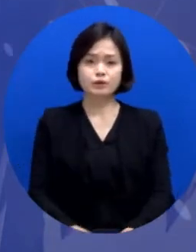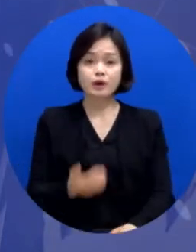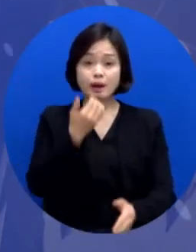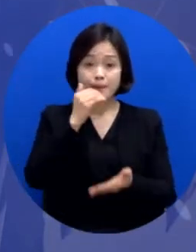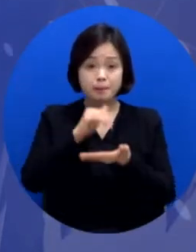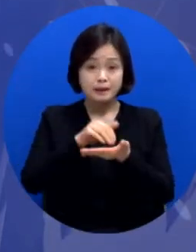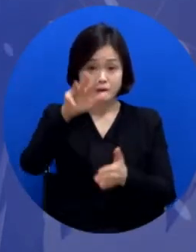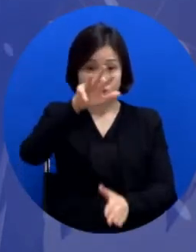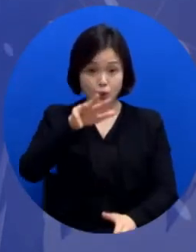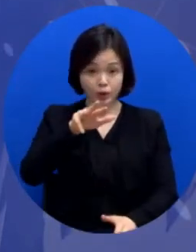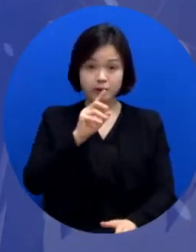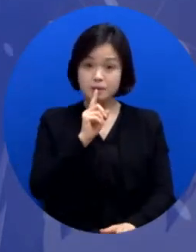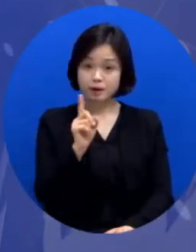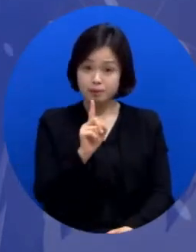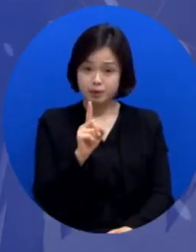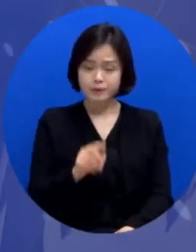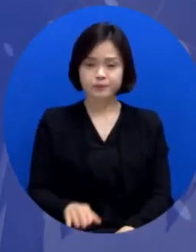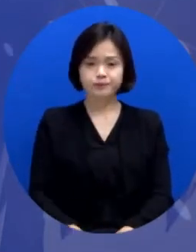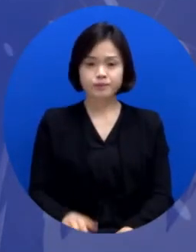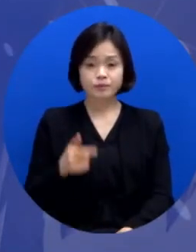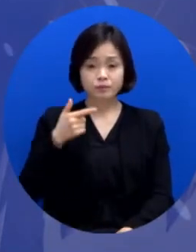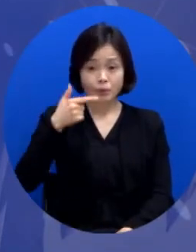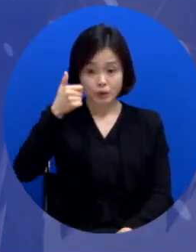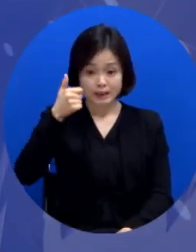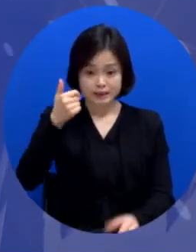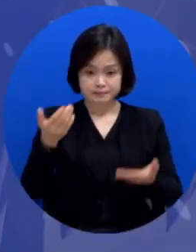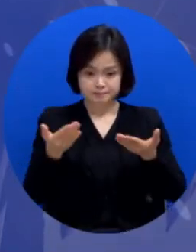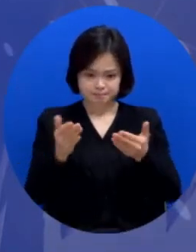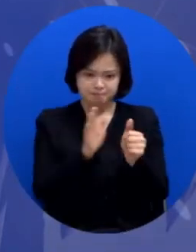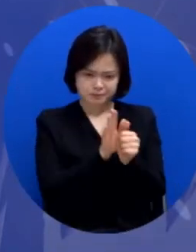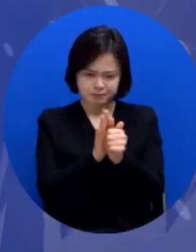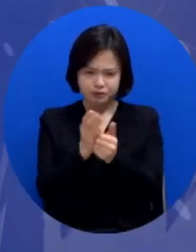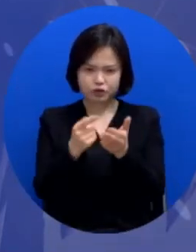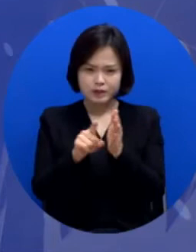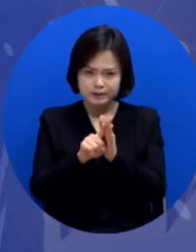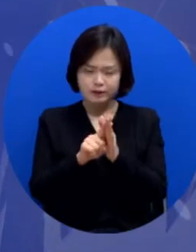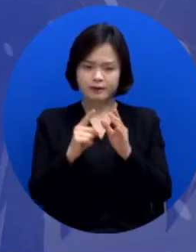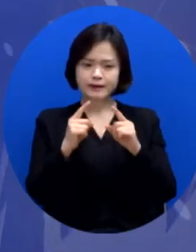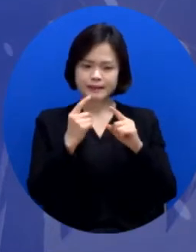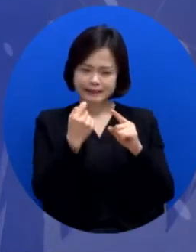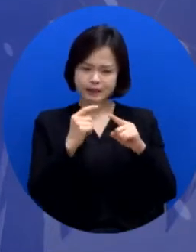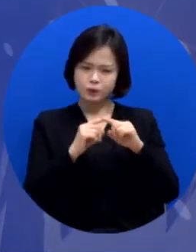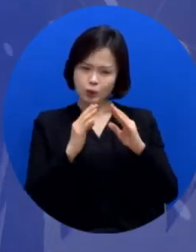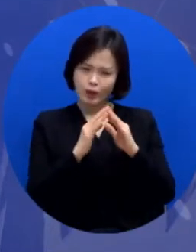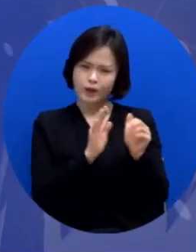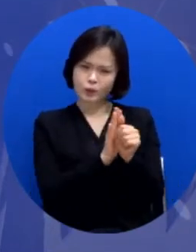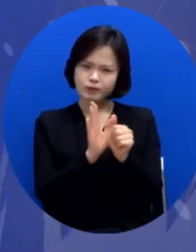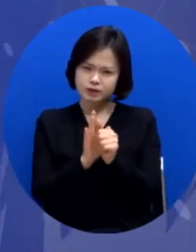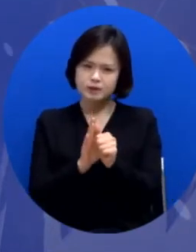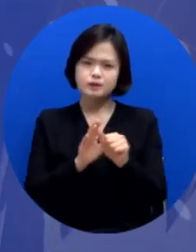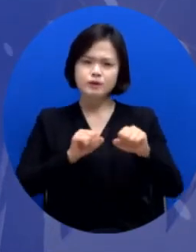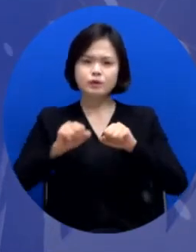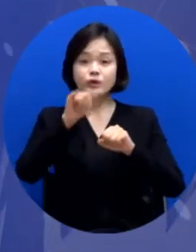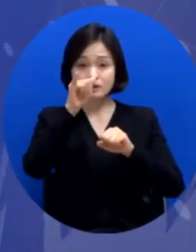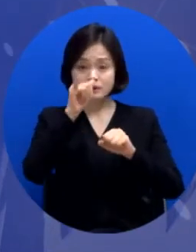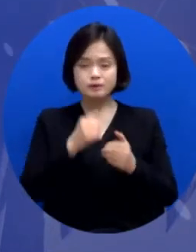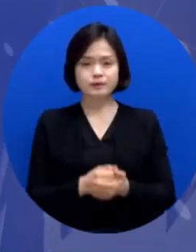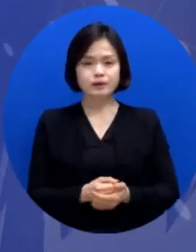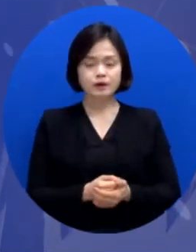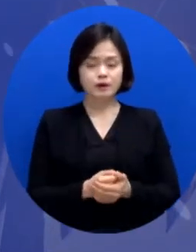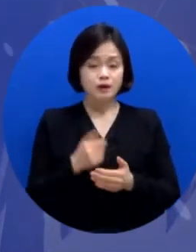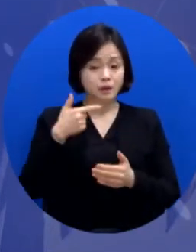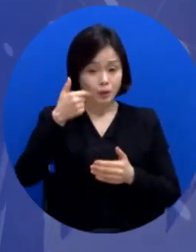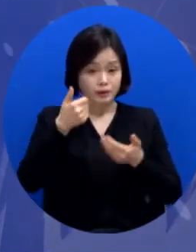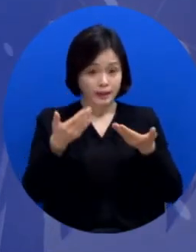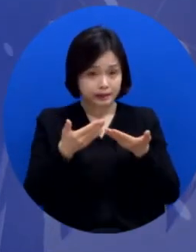협력 지원 센터 를 조직해서 작은 교회들을 돕고 있는데 아 목회정보 상담 법무 세무 보수 이런 여러 개